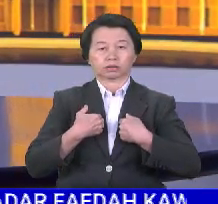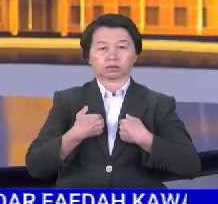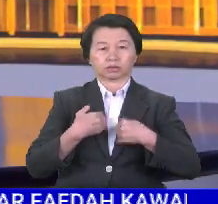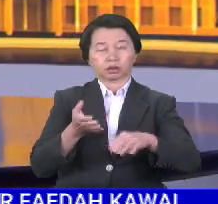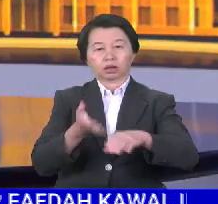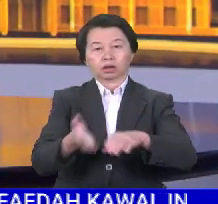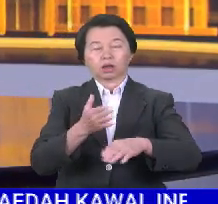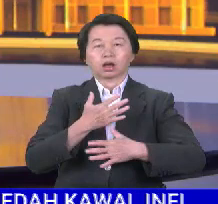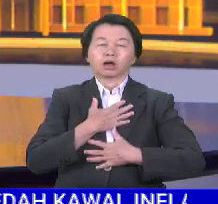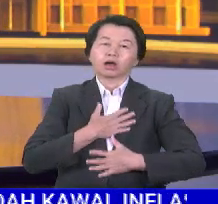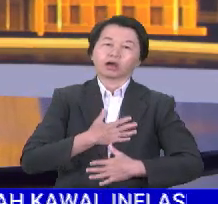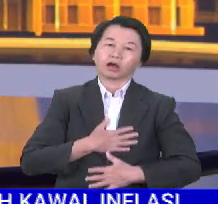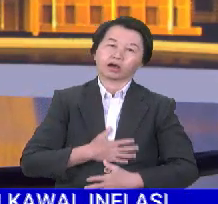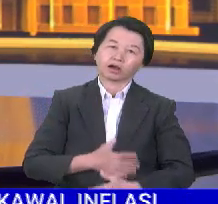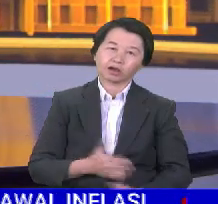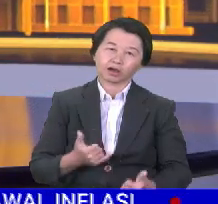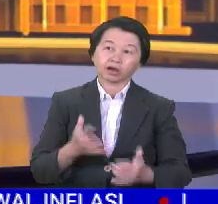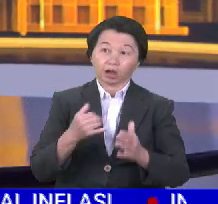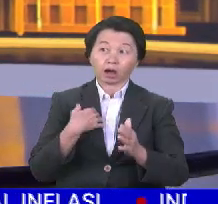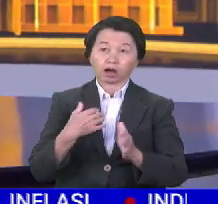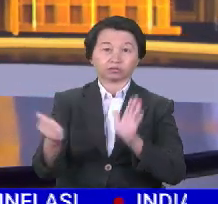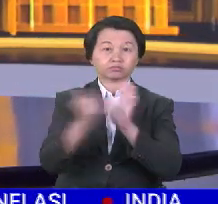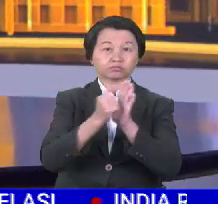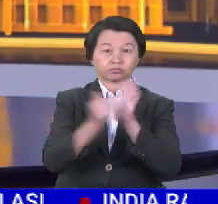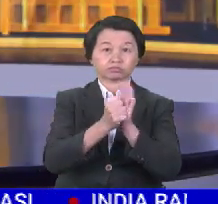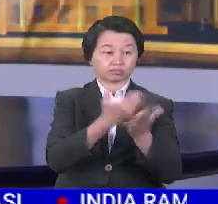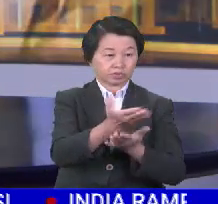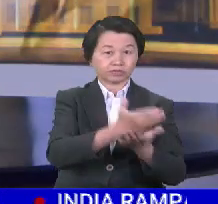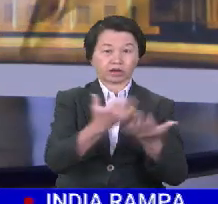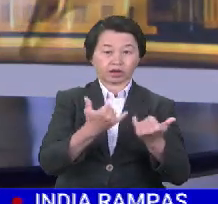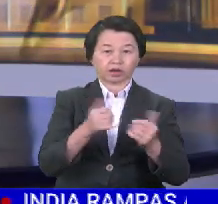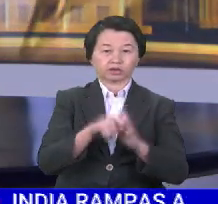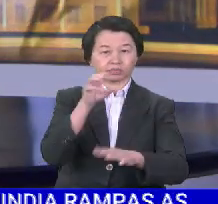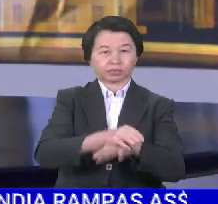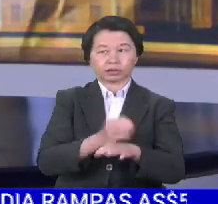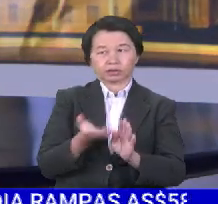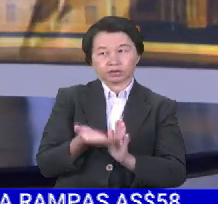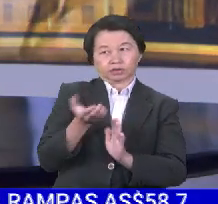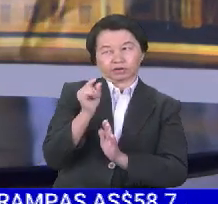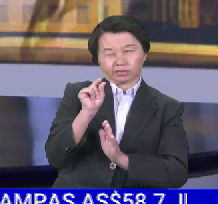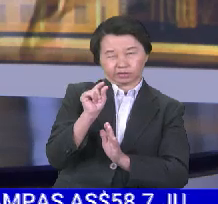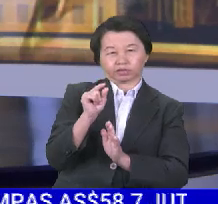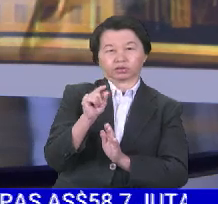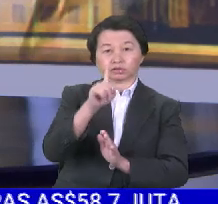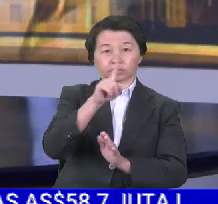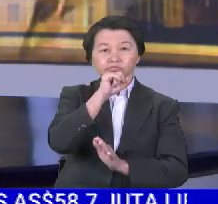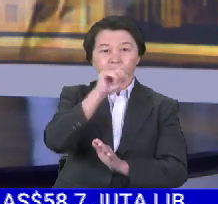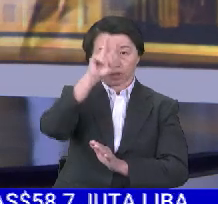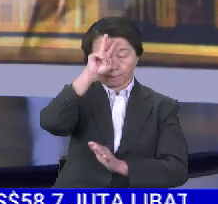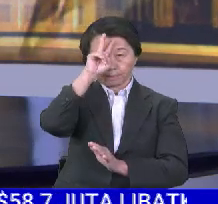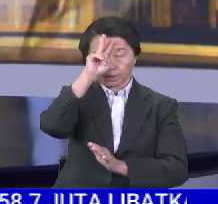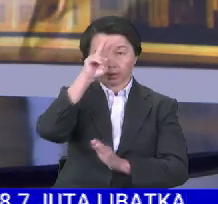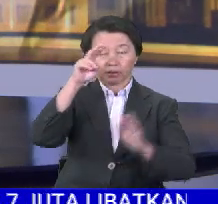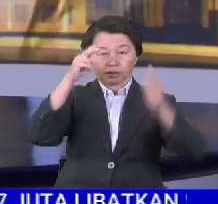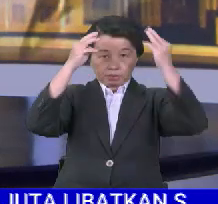menarik nafas lega kerana masih menerima tempahan memberangsangkan meskipun terpaksa menaikkan sedikit harga seekor kambing.